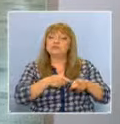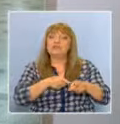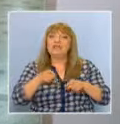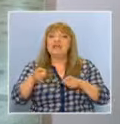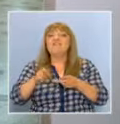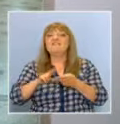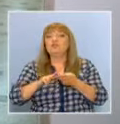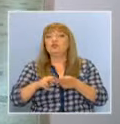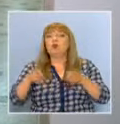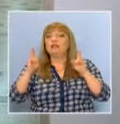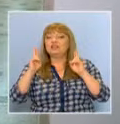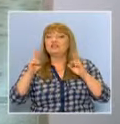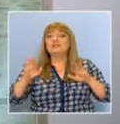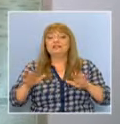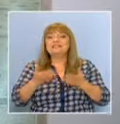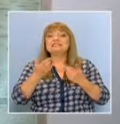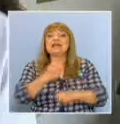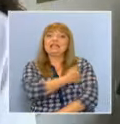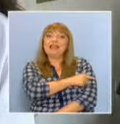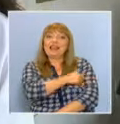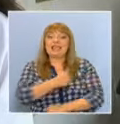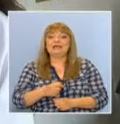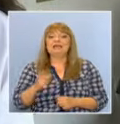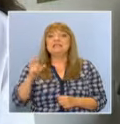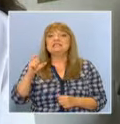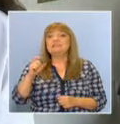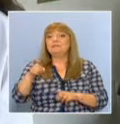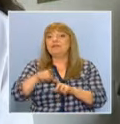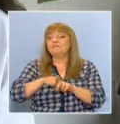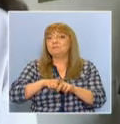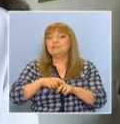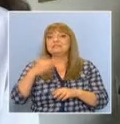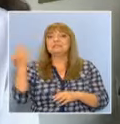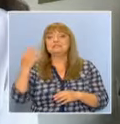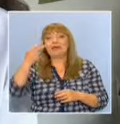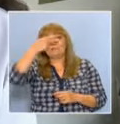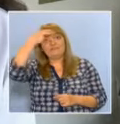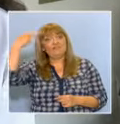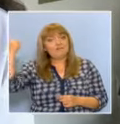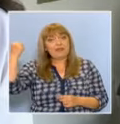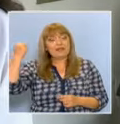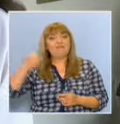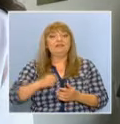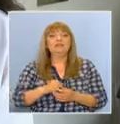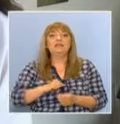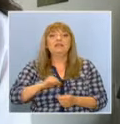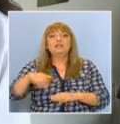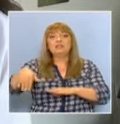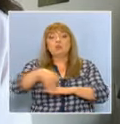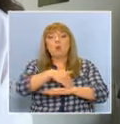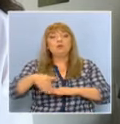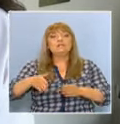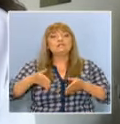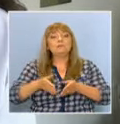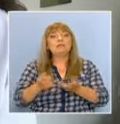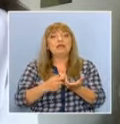лекар преди броени месеци. В септември месец миналата година бяхме с майка ми в Плевен, откъдето съм родом. И на улицата минаха няколко